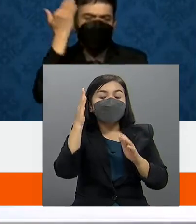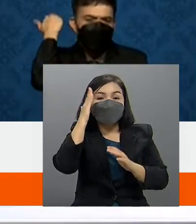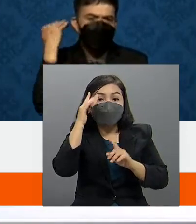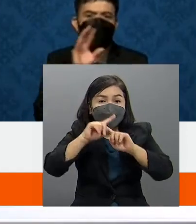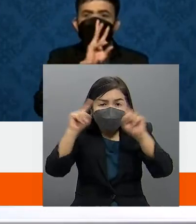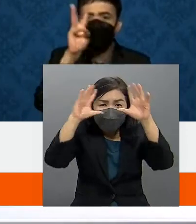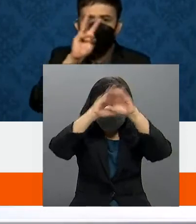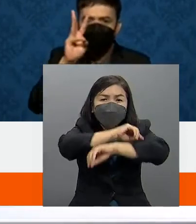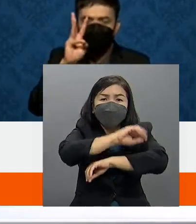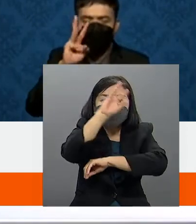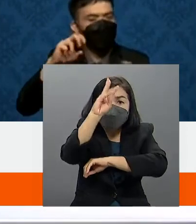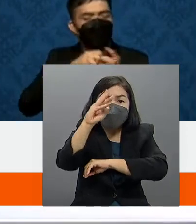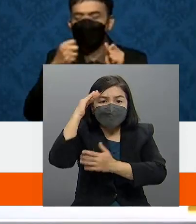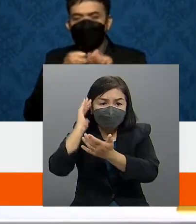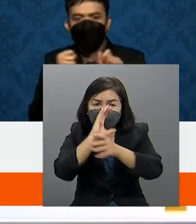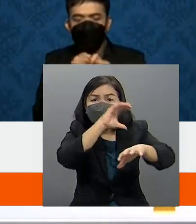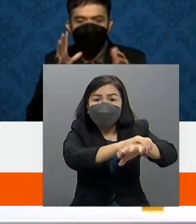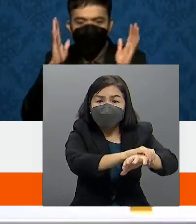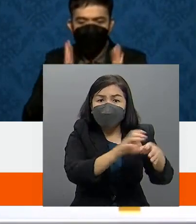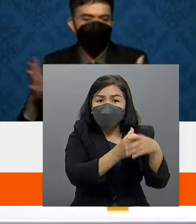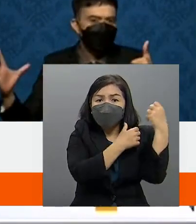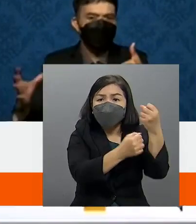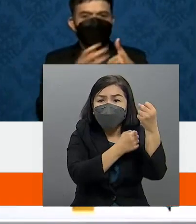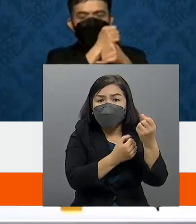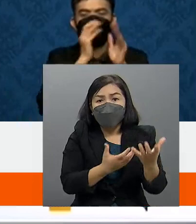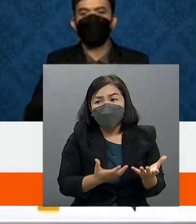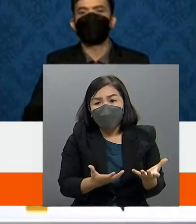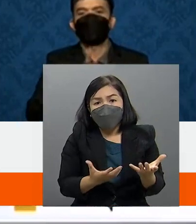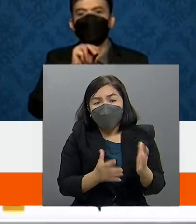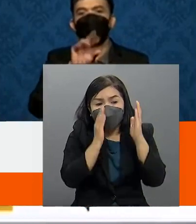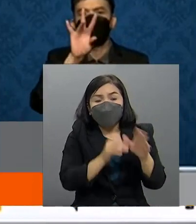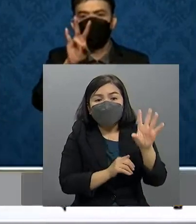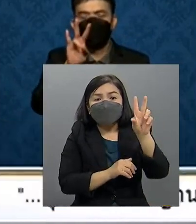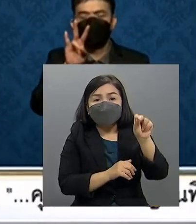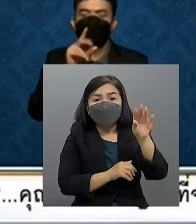มีการสลายการชุมนุมและจับกลุ่มผู้ชุมนุม37คนแทนการพูดคุย